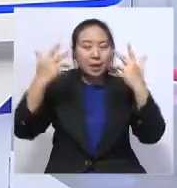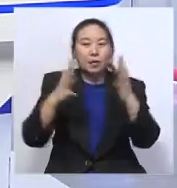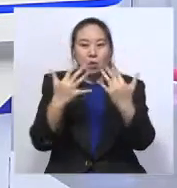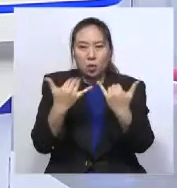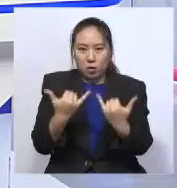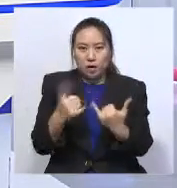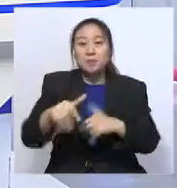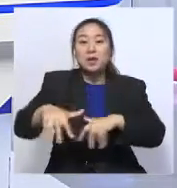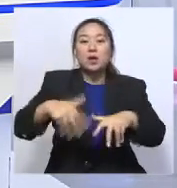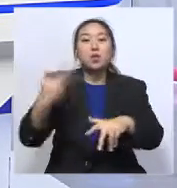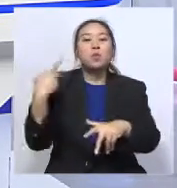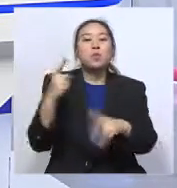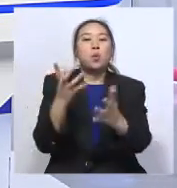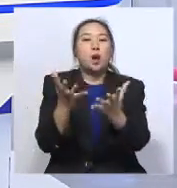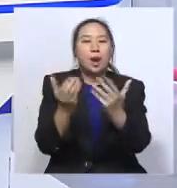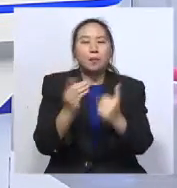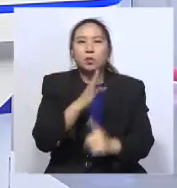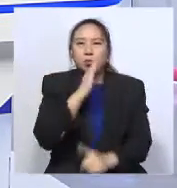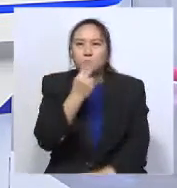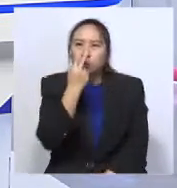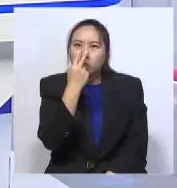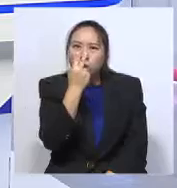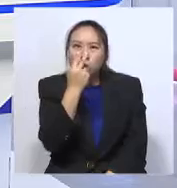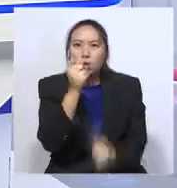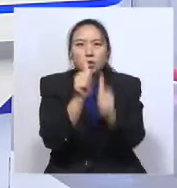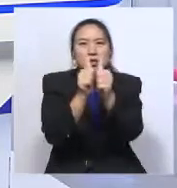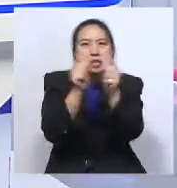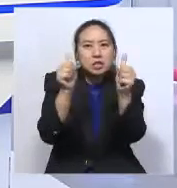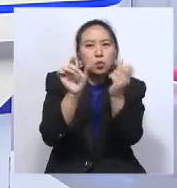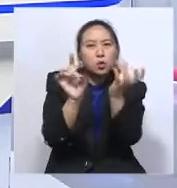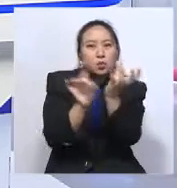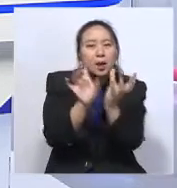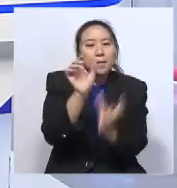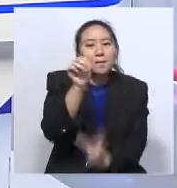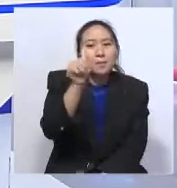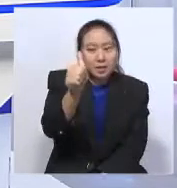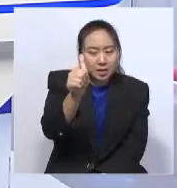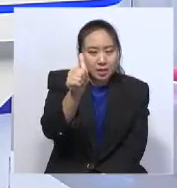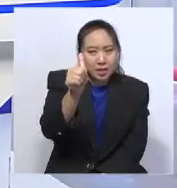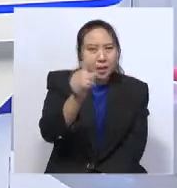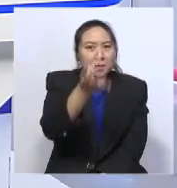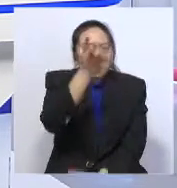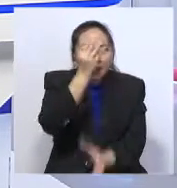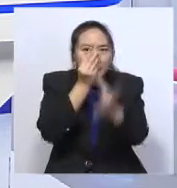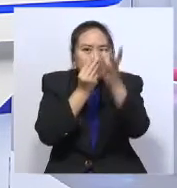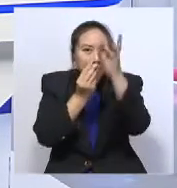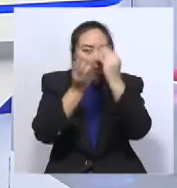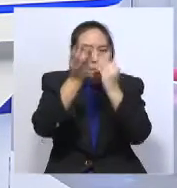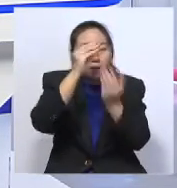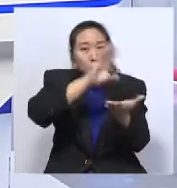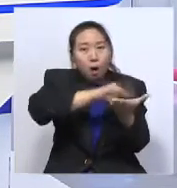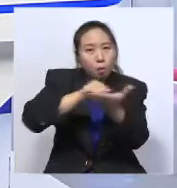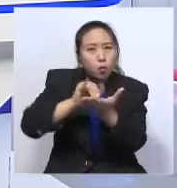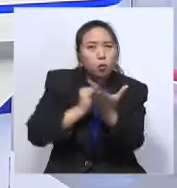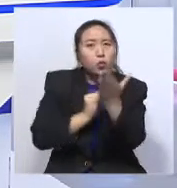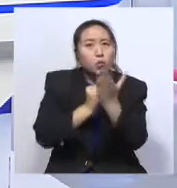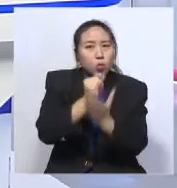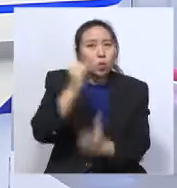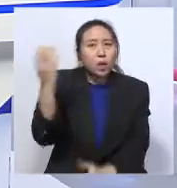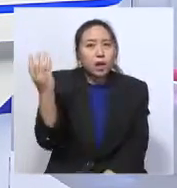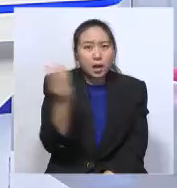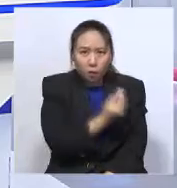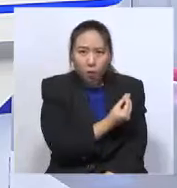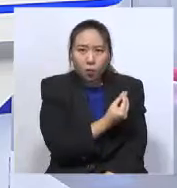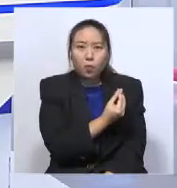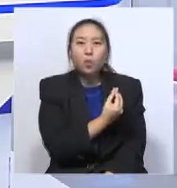นนี่แหละถ้าประชาชนได้ชมรายการที่ดีหรือว่าได้ชมรายการที่มีคุณภาพสามารถถ่ายทอดข้อมูลที่ถูกต้องรวดเร็วแล้วก็